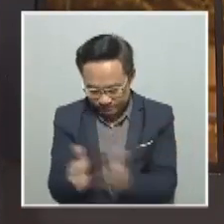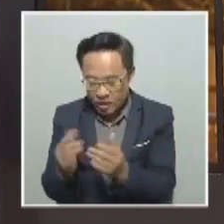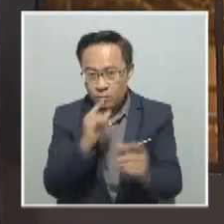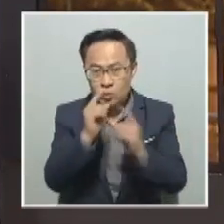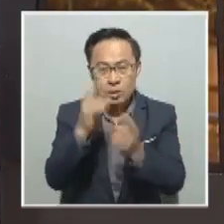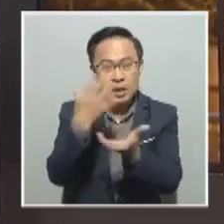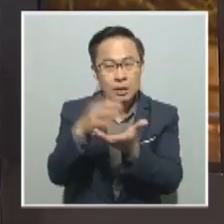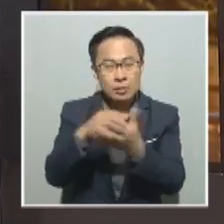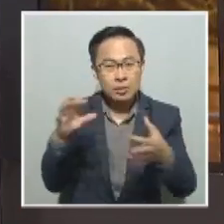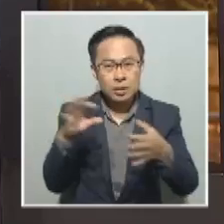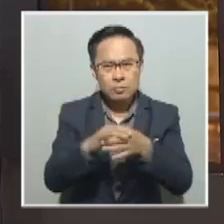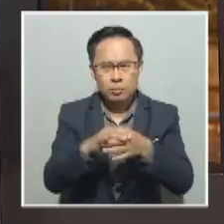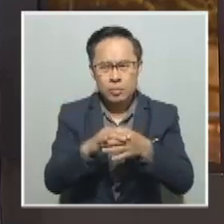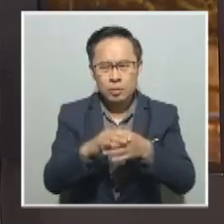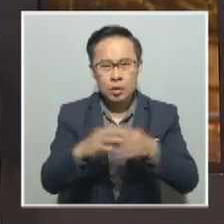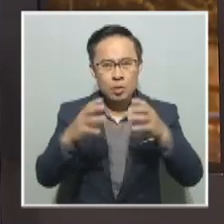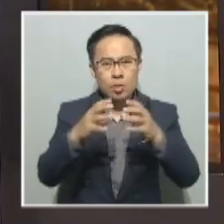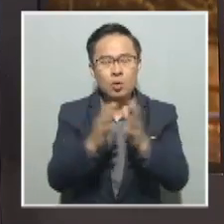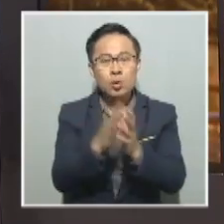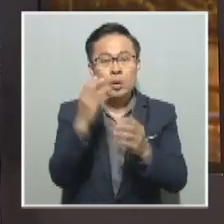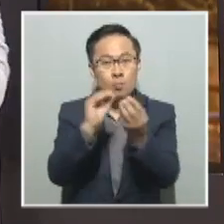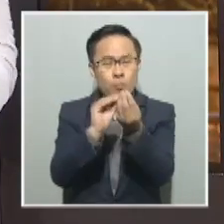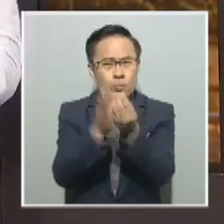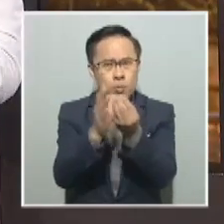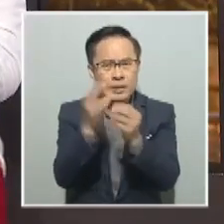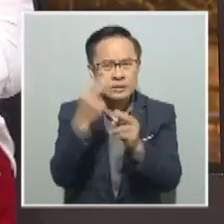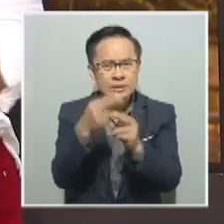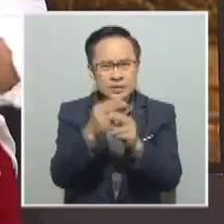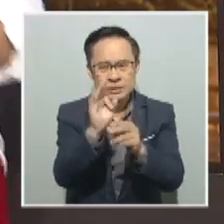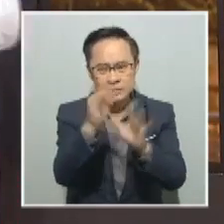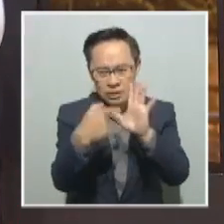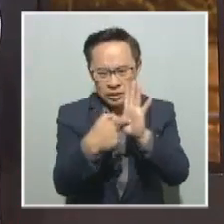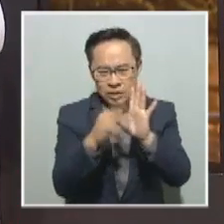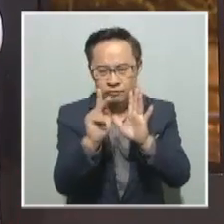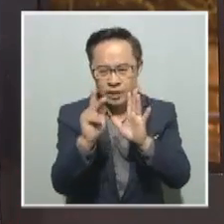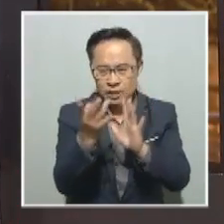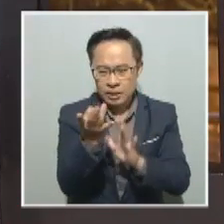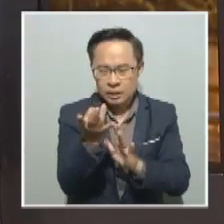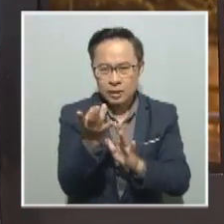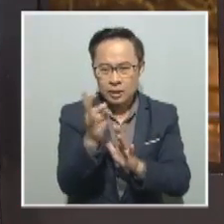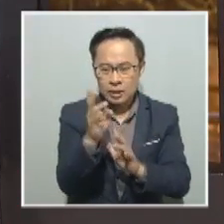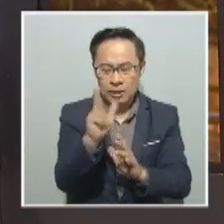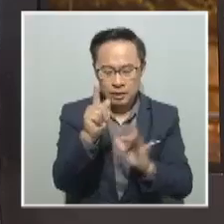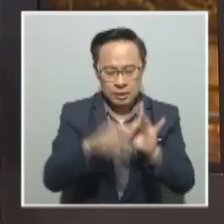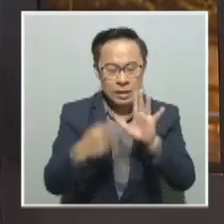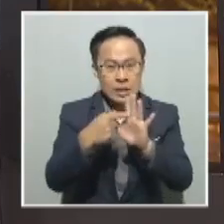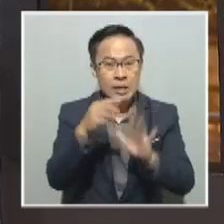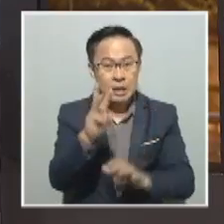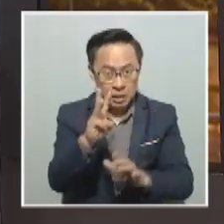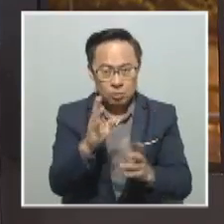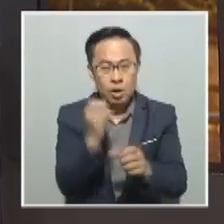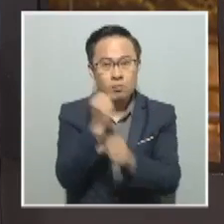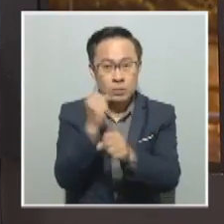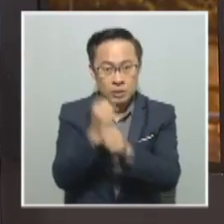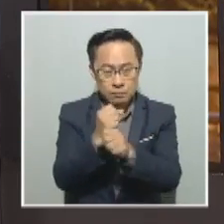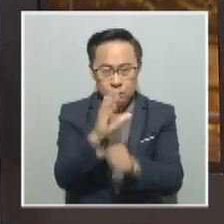ปดูเรื่องราวดีๆเกี่ยวกับฟักข้าวกันนิดนึง ฟักข้าวหลายคนเอามาทำเป็นพวกโลชั่นอะไรแบบนี้เพราะว่าเขาเป็น